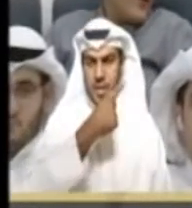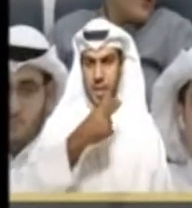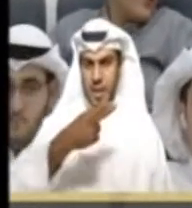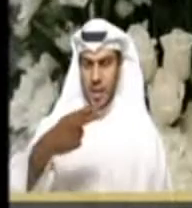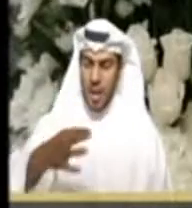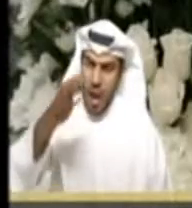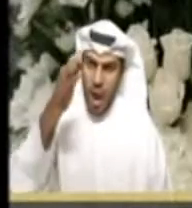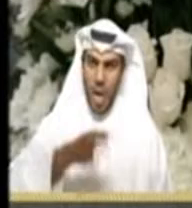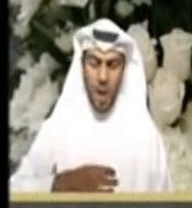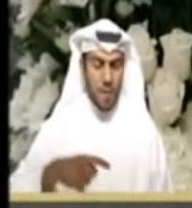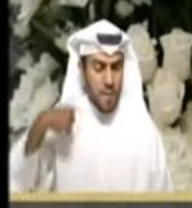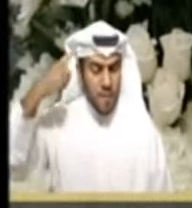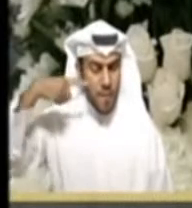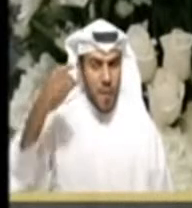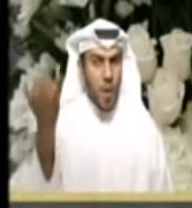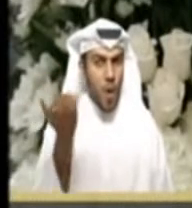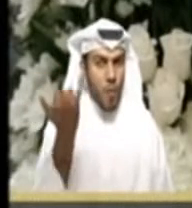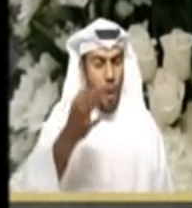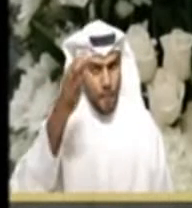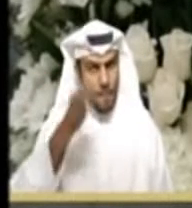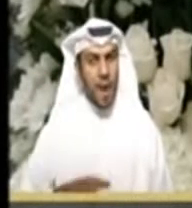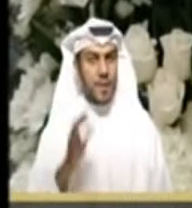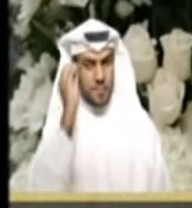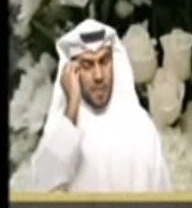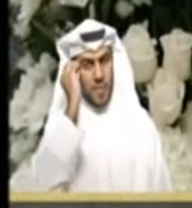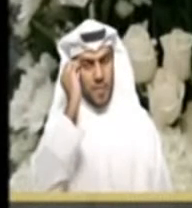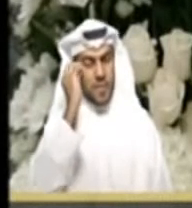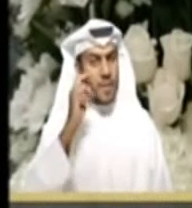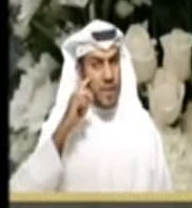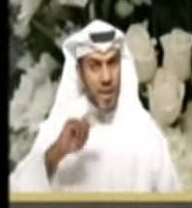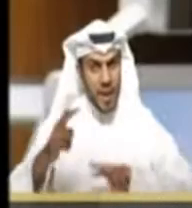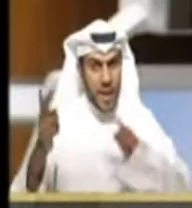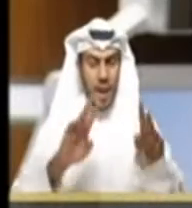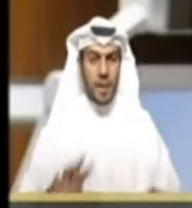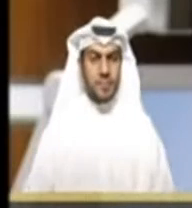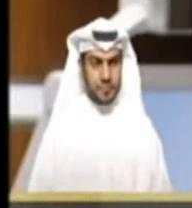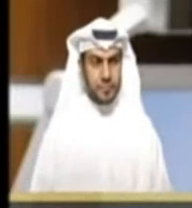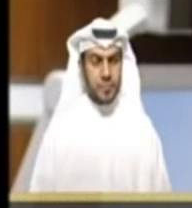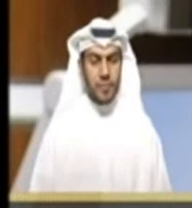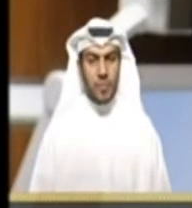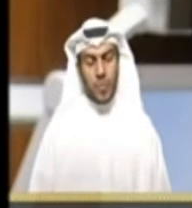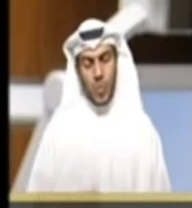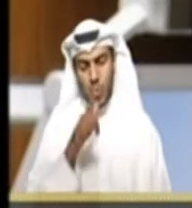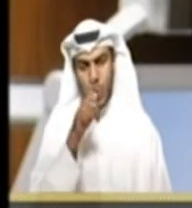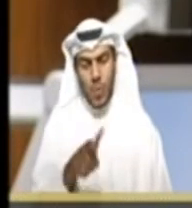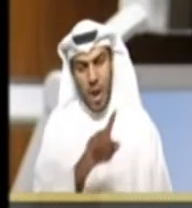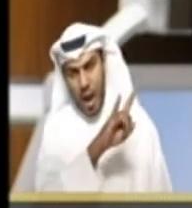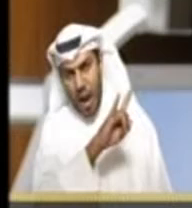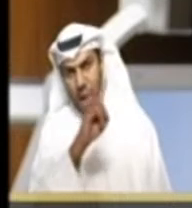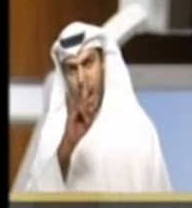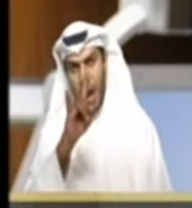التي أصبحت هما يشغل بال المواطنين وهاجسا لا يغيب عن خاطرهم. لا شك